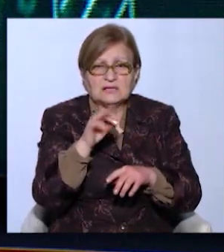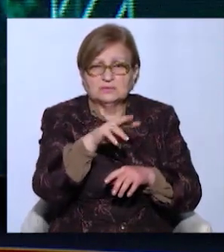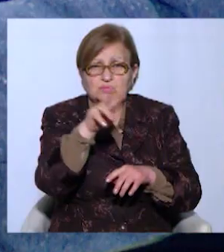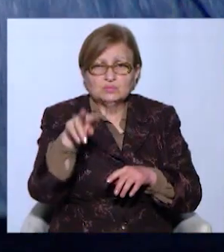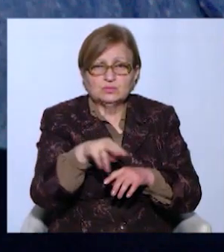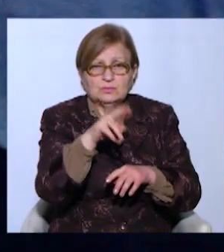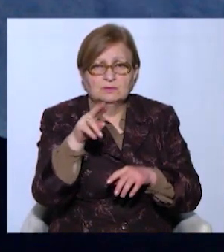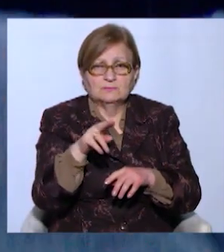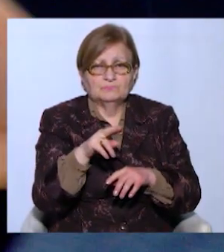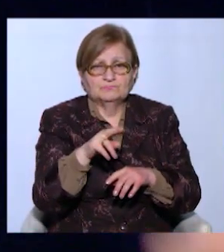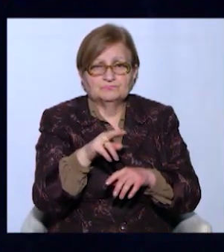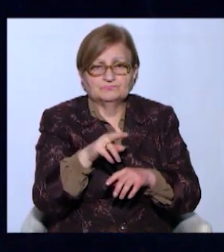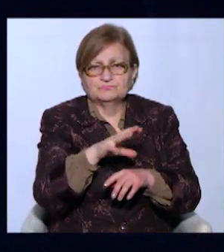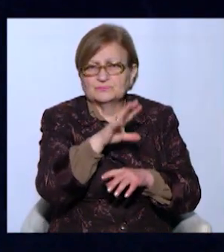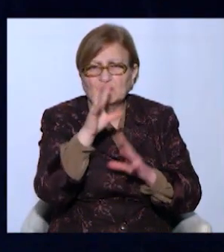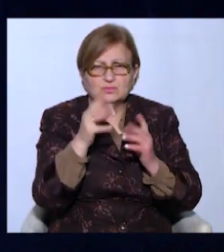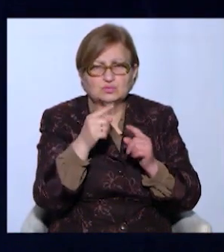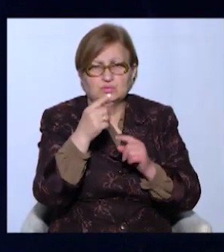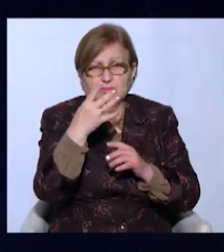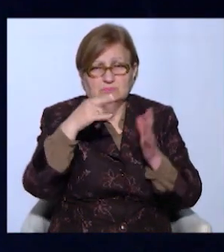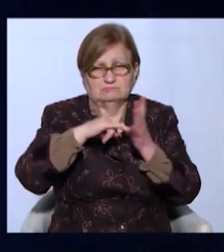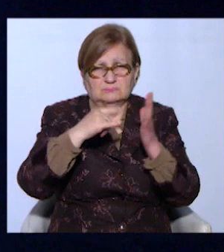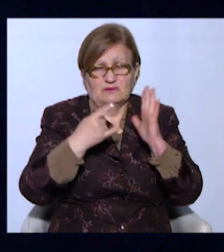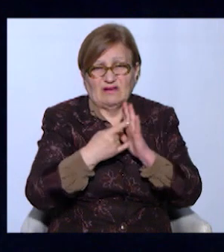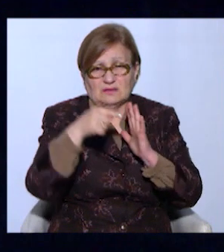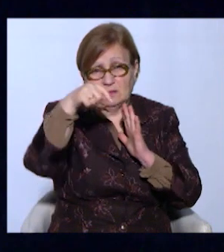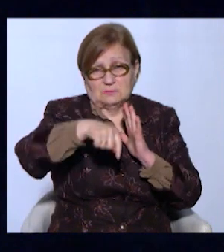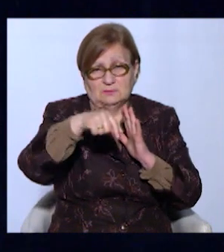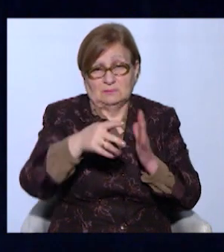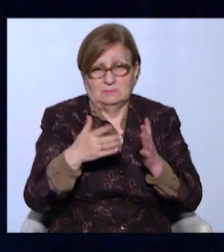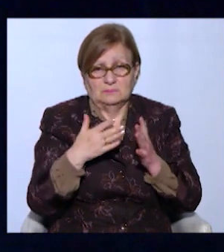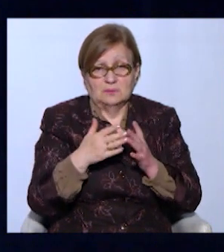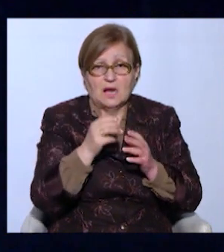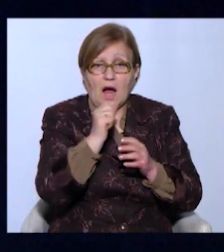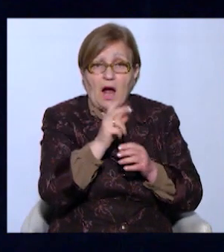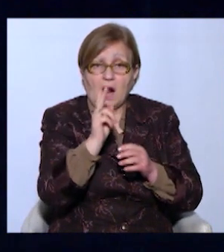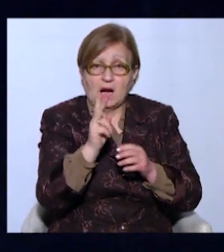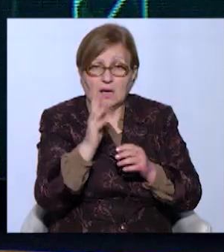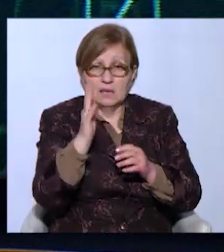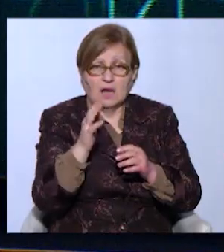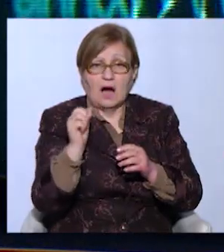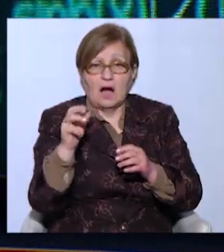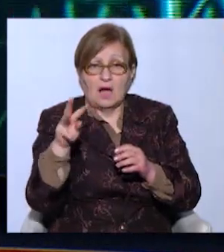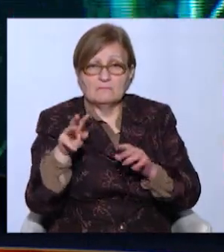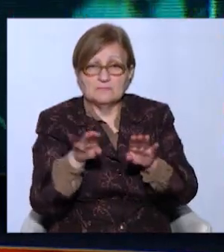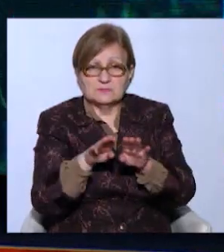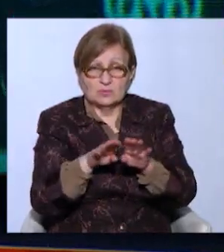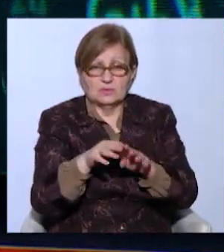სამკუთხედის შემთხვევაში CKIN ოთხკუთხედი არის კვადრატი. ხოლო აკა იქნება AM-ის ტოლი, ანუ